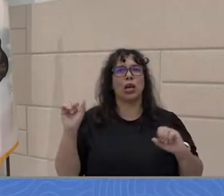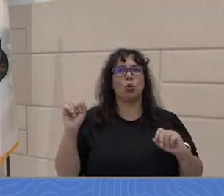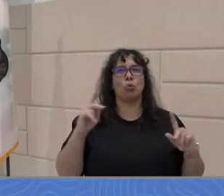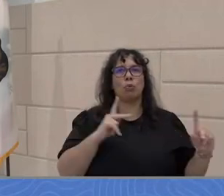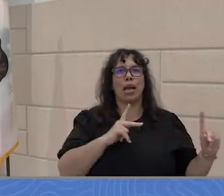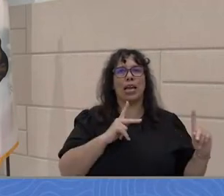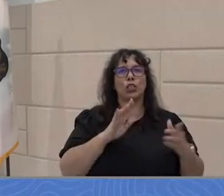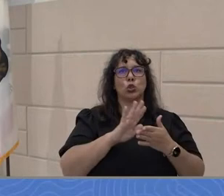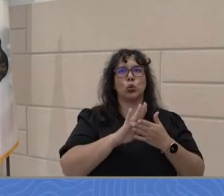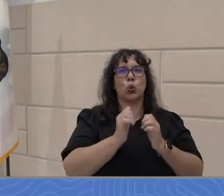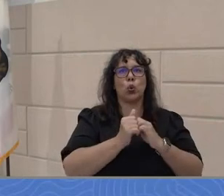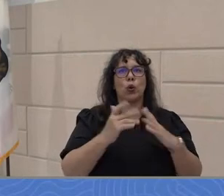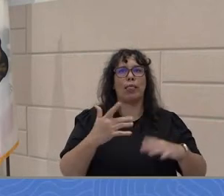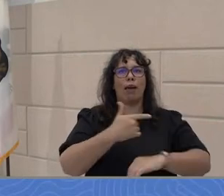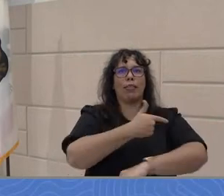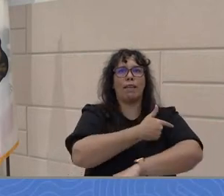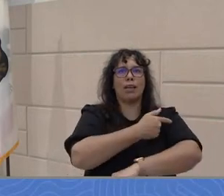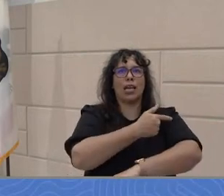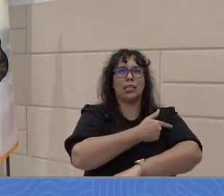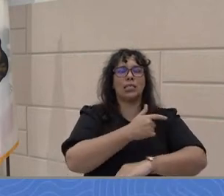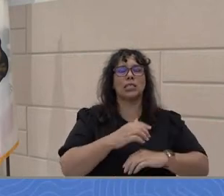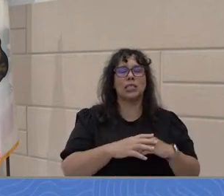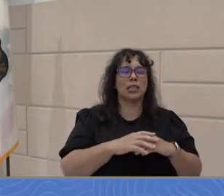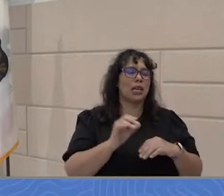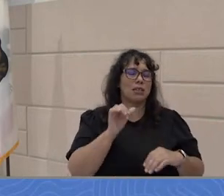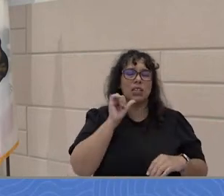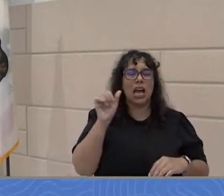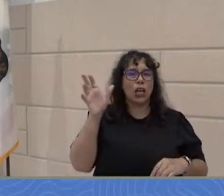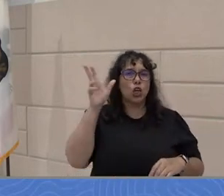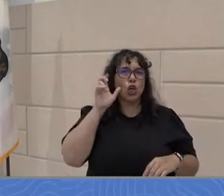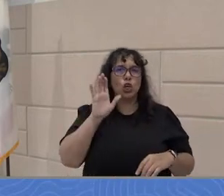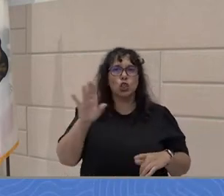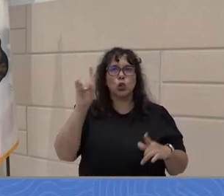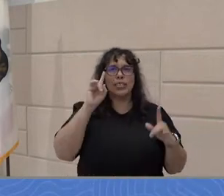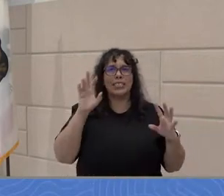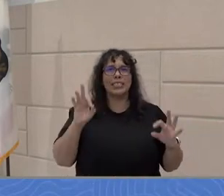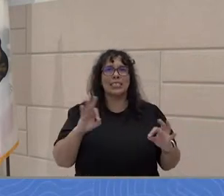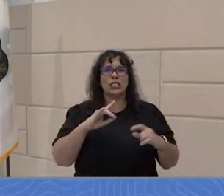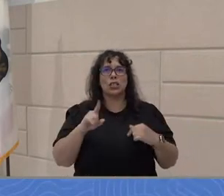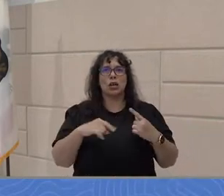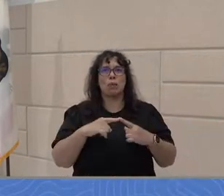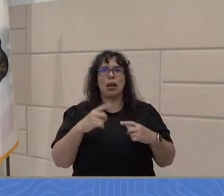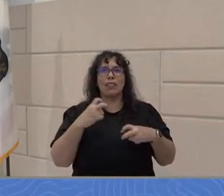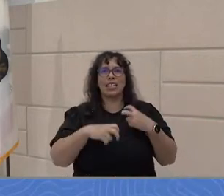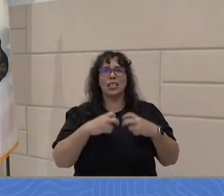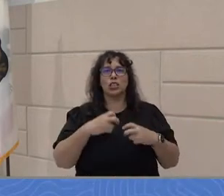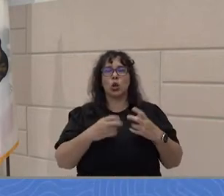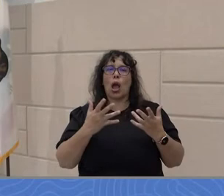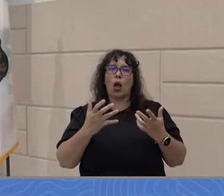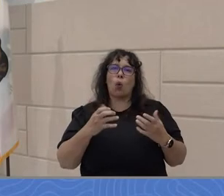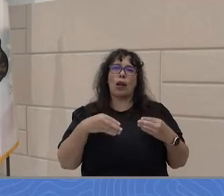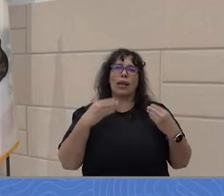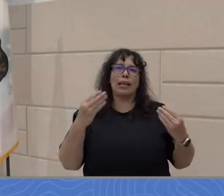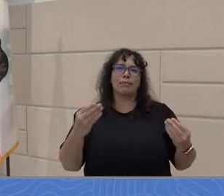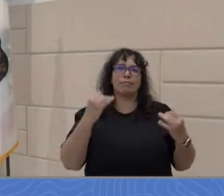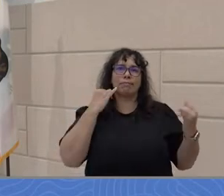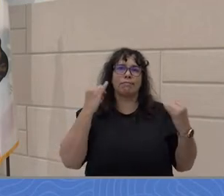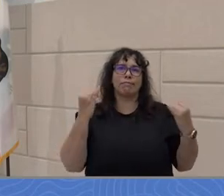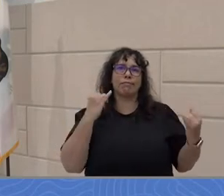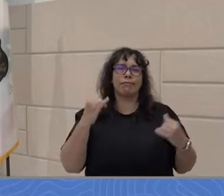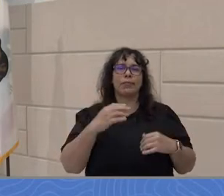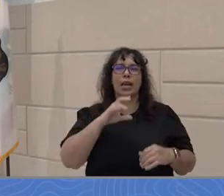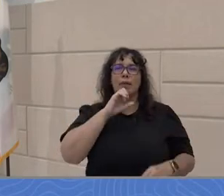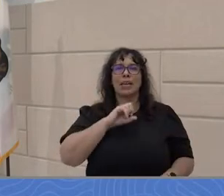ពីព្រោះអីវាមានការចាក់ថ្នាំហ្នឹងវាមិនទាន់គ្រប់គ្រាន់គាត់មិនដឹងឮច្បាស់លាស់ណាស់ឡើយតែគាត់គាត់ចង់ប្រាប់ឲ្យដឹង